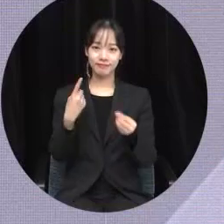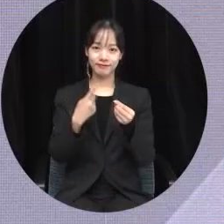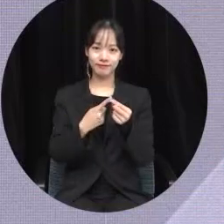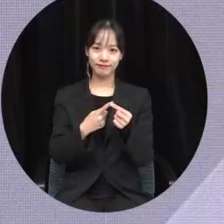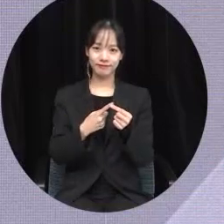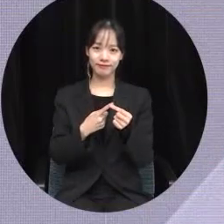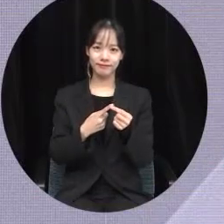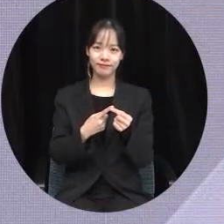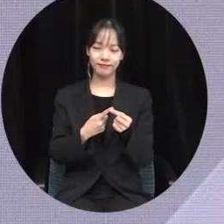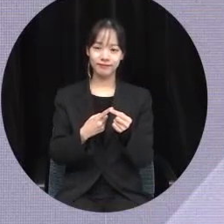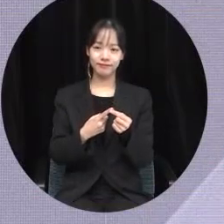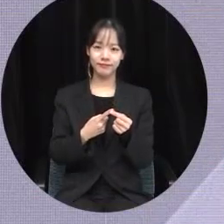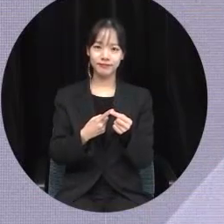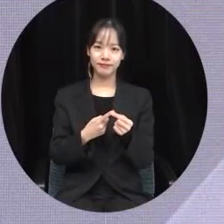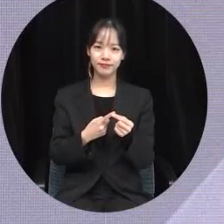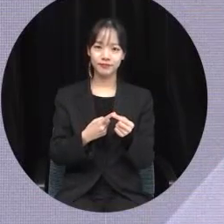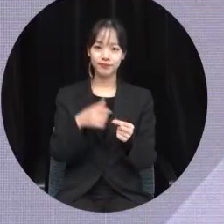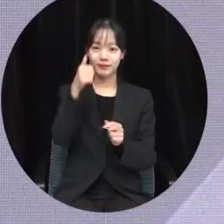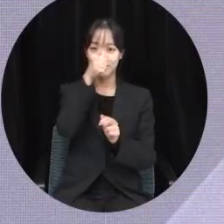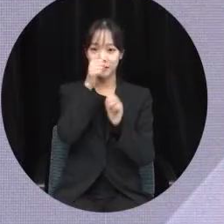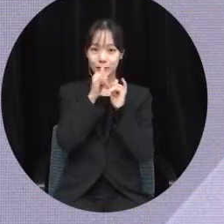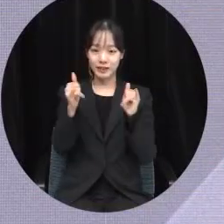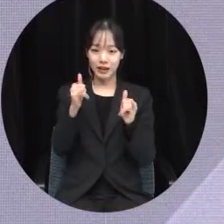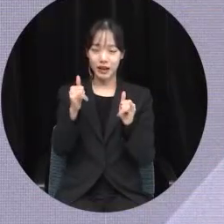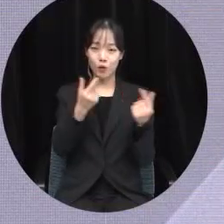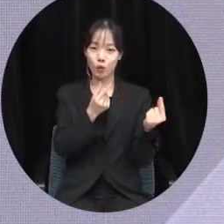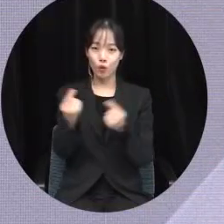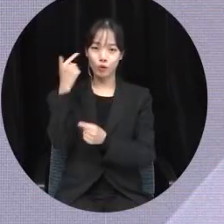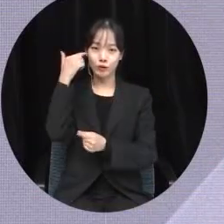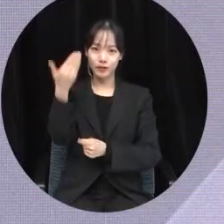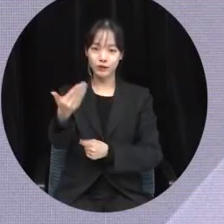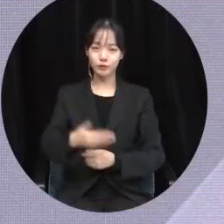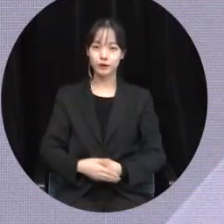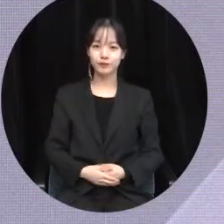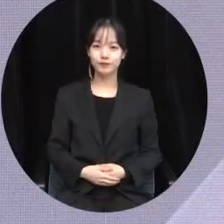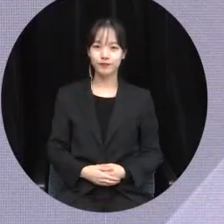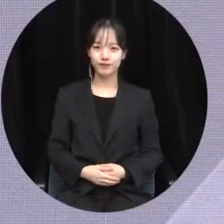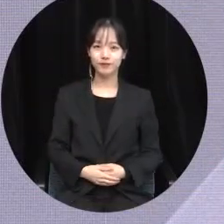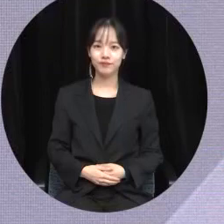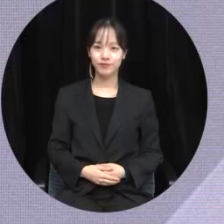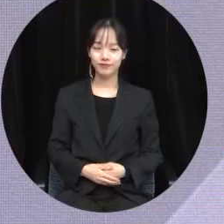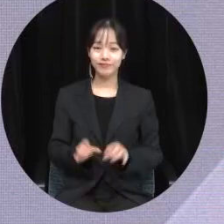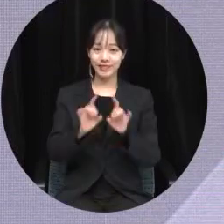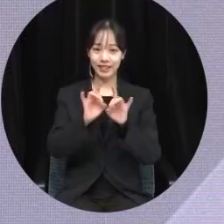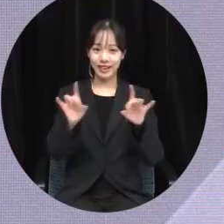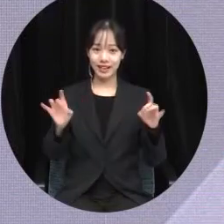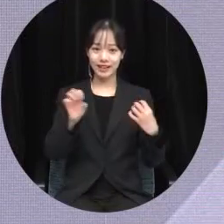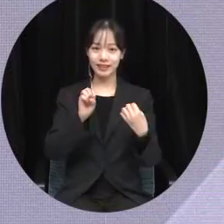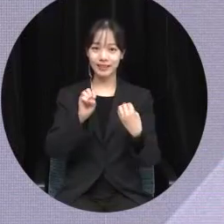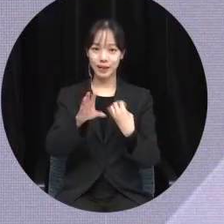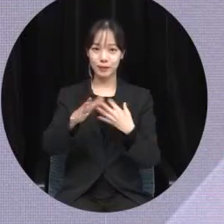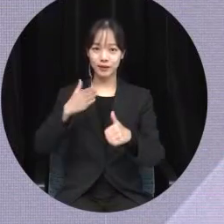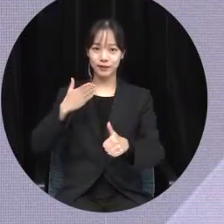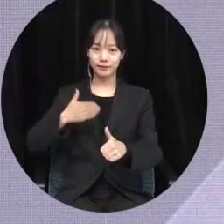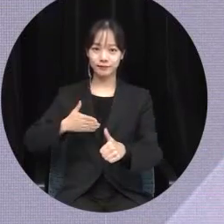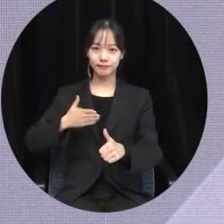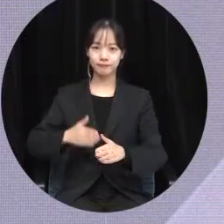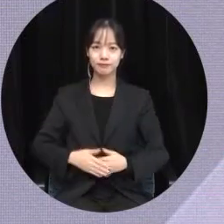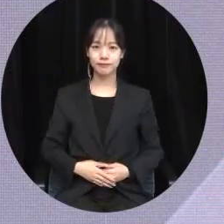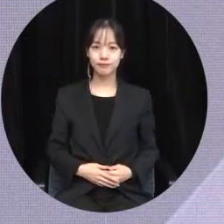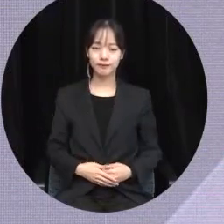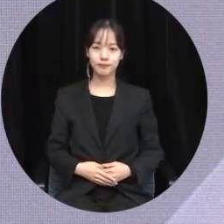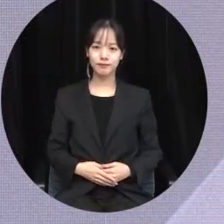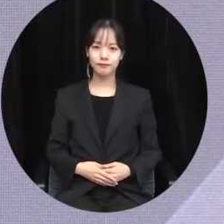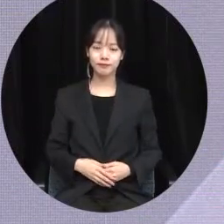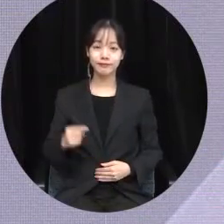토론은 사회자 공통 질문인데요. 제가 드리는 질문에 두 분이 차례로 답변해 주시면 됩니다.